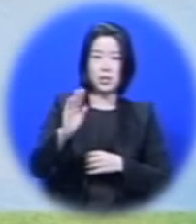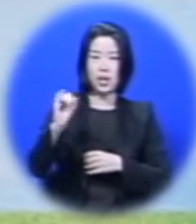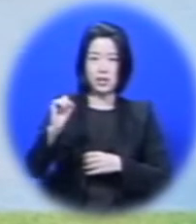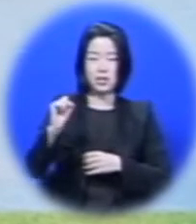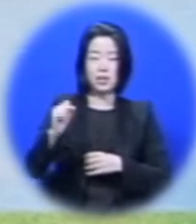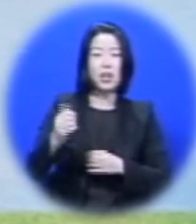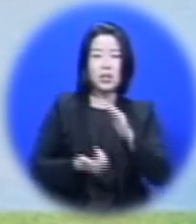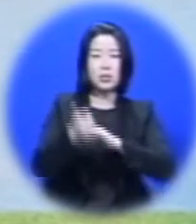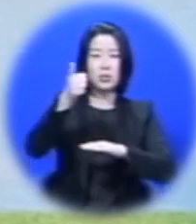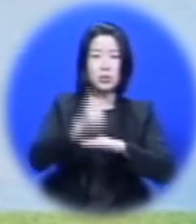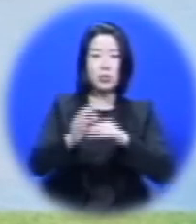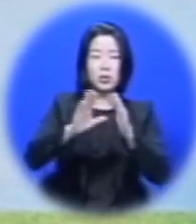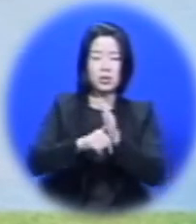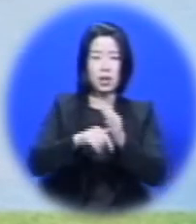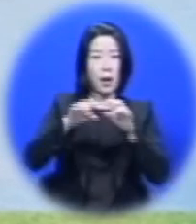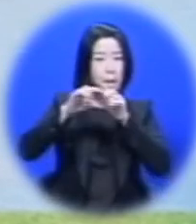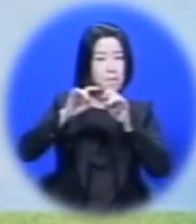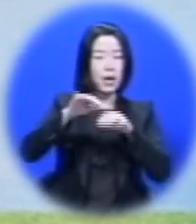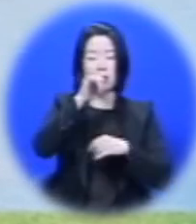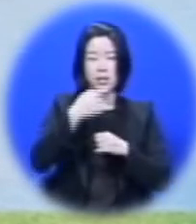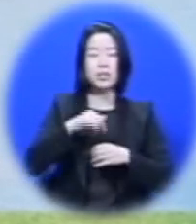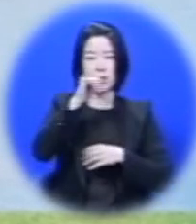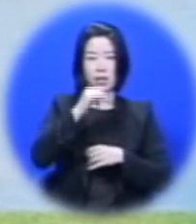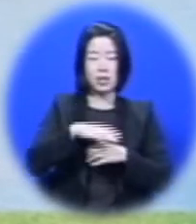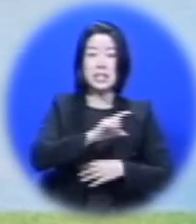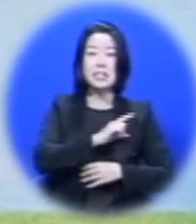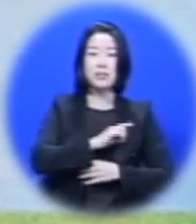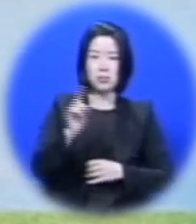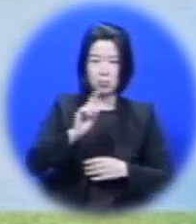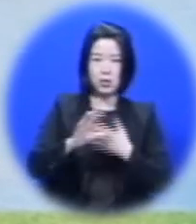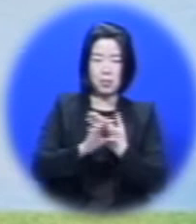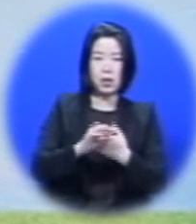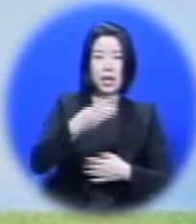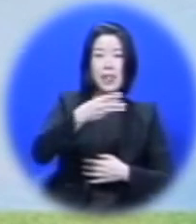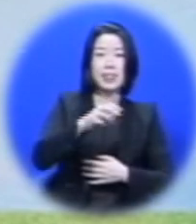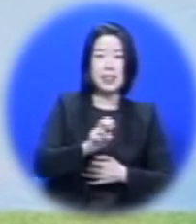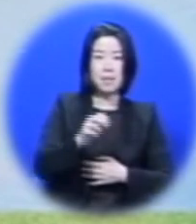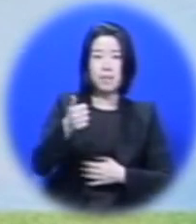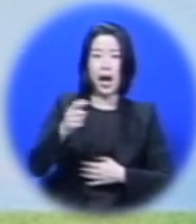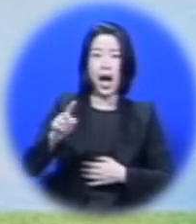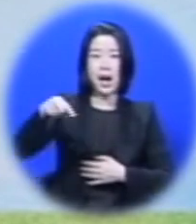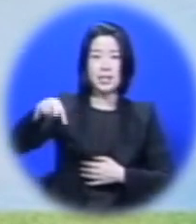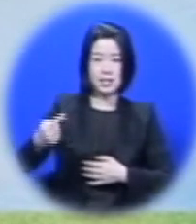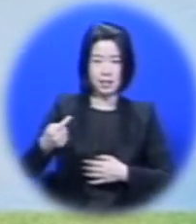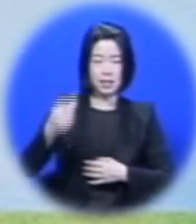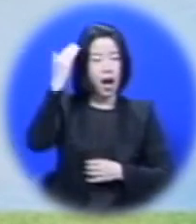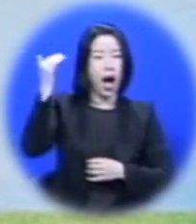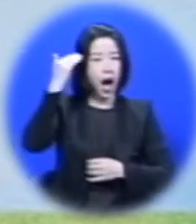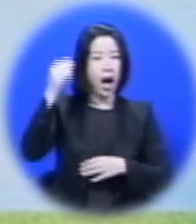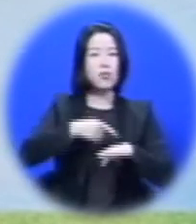시대에도 방영이 되신 분이라고 하면서 이름을 이야기하는데 팀 하스라고 하는 한국